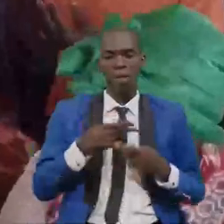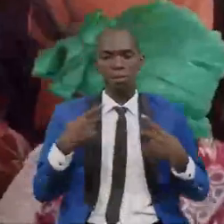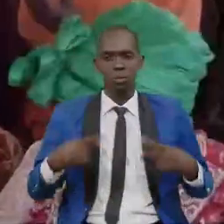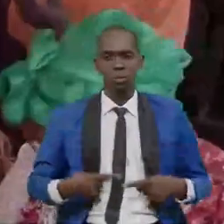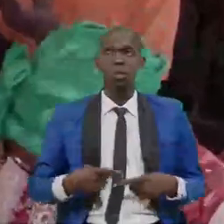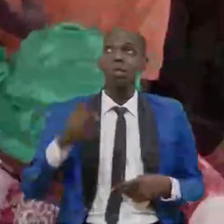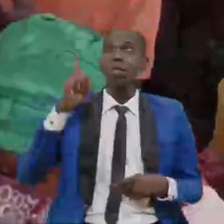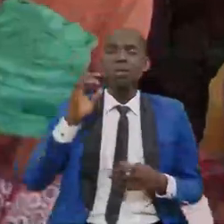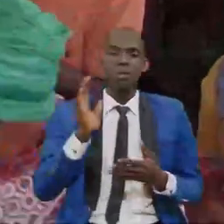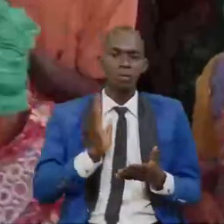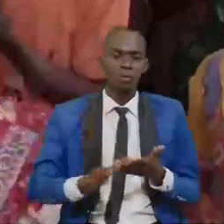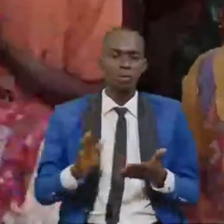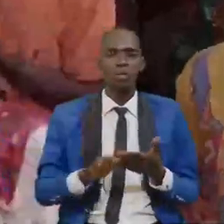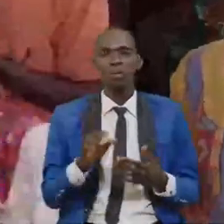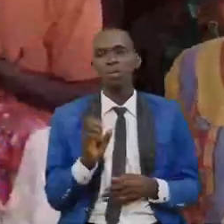Il pardonne.